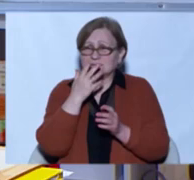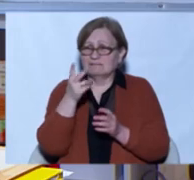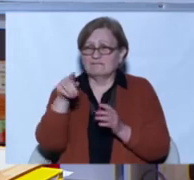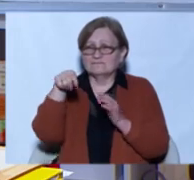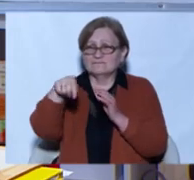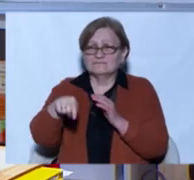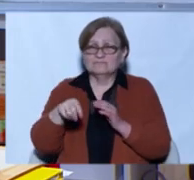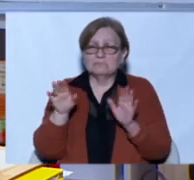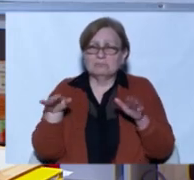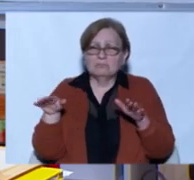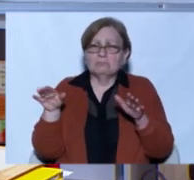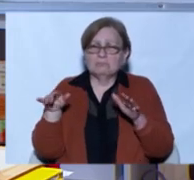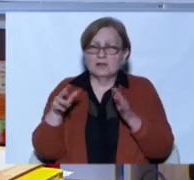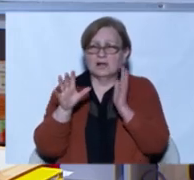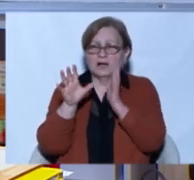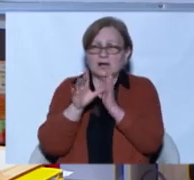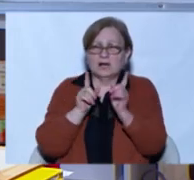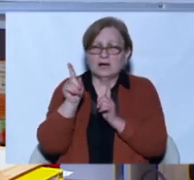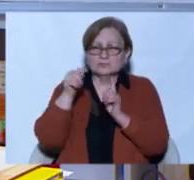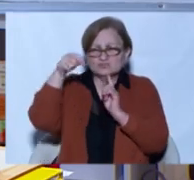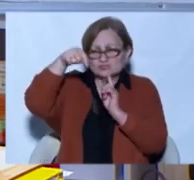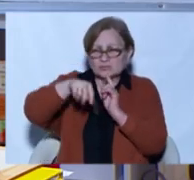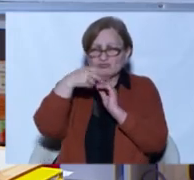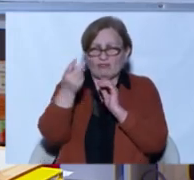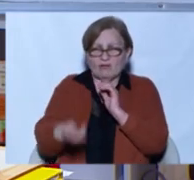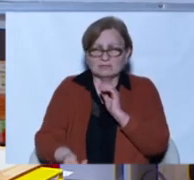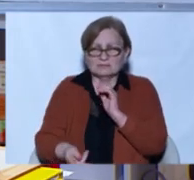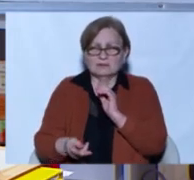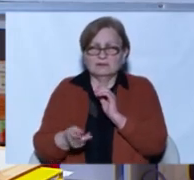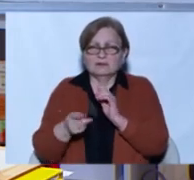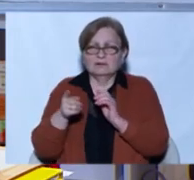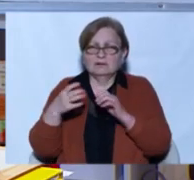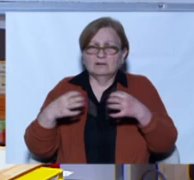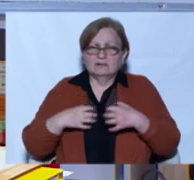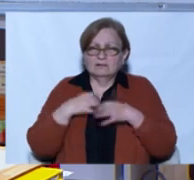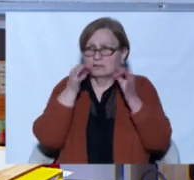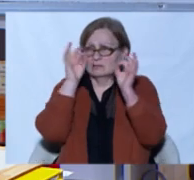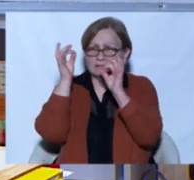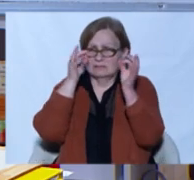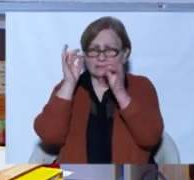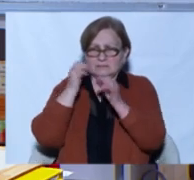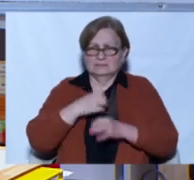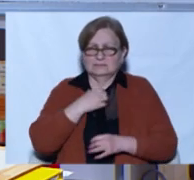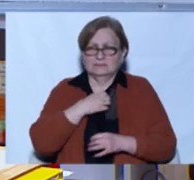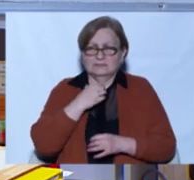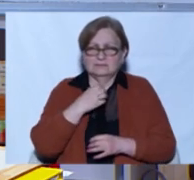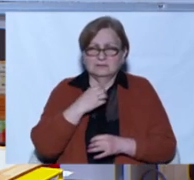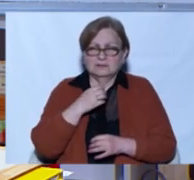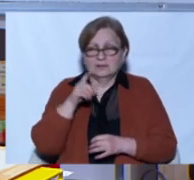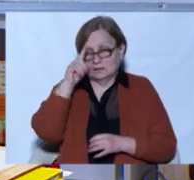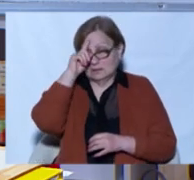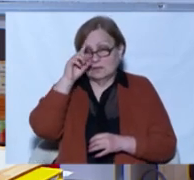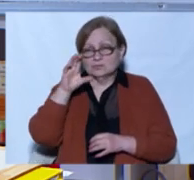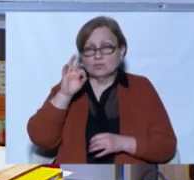ბარტყი პატარა ფრთებით ეკლიან ბარდში გახლართულიყო და შეშინებული იყურებოდა აქეთ იქით. სოლომონმა